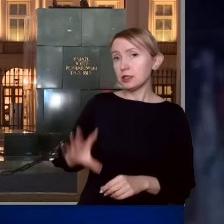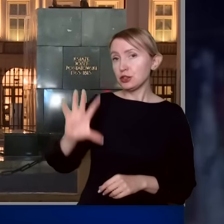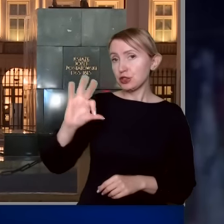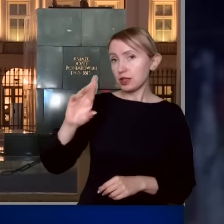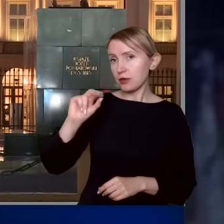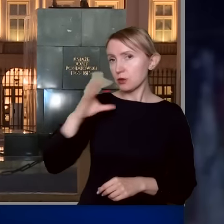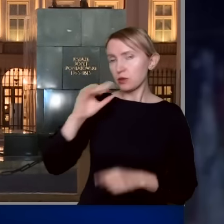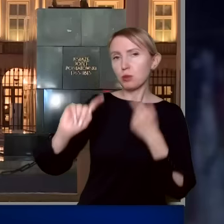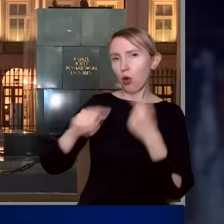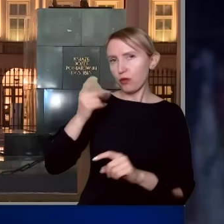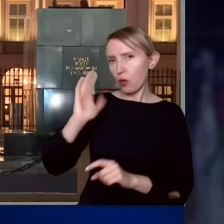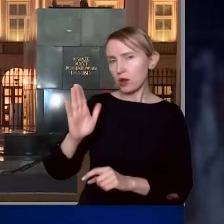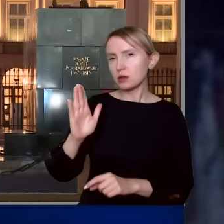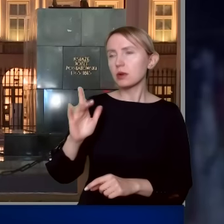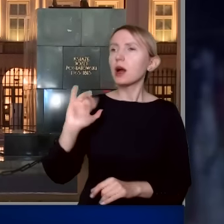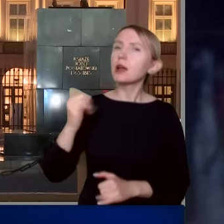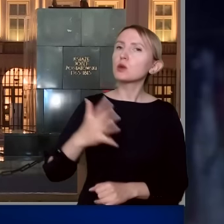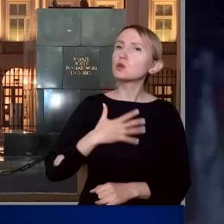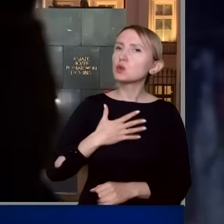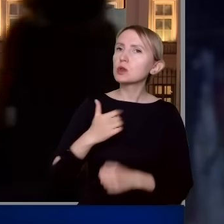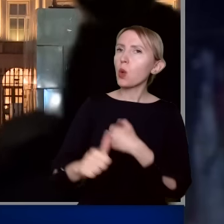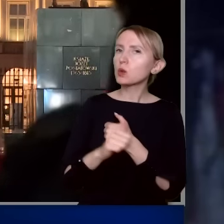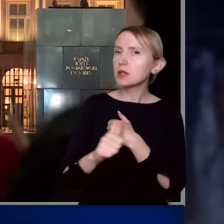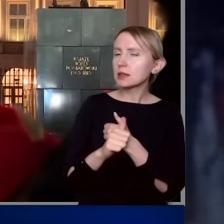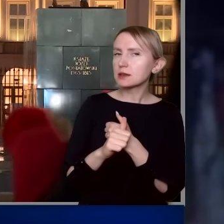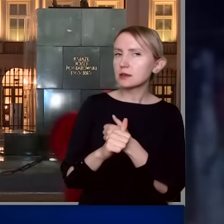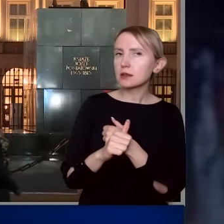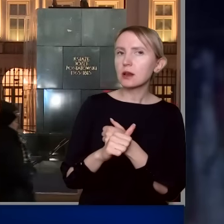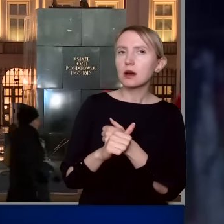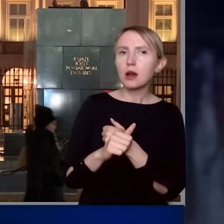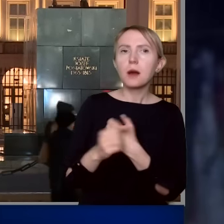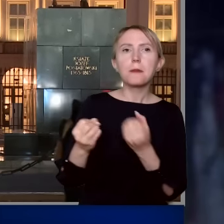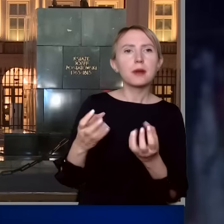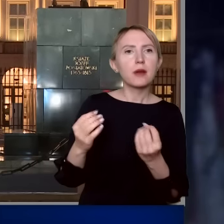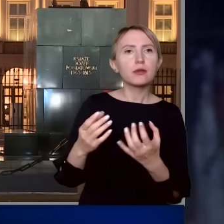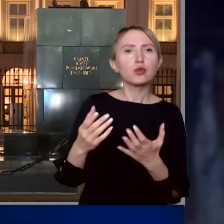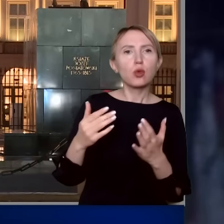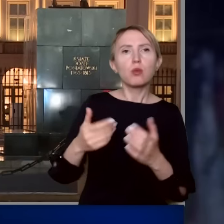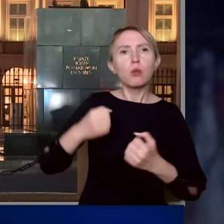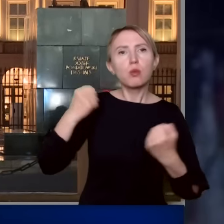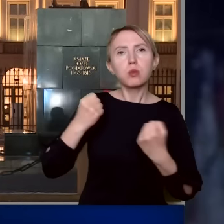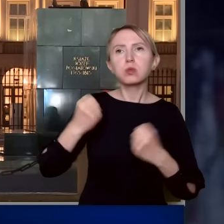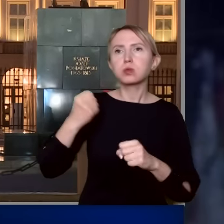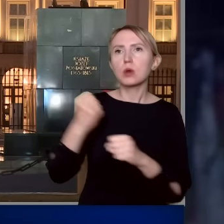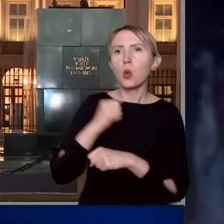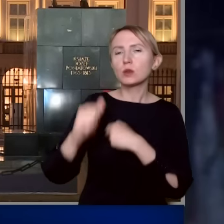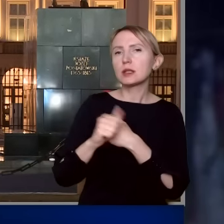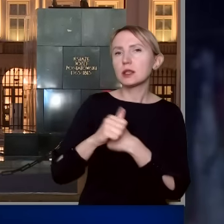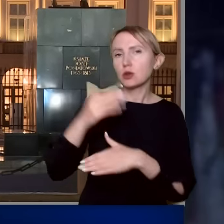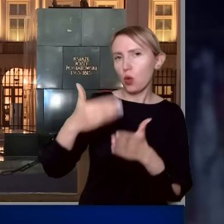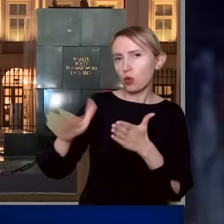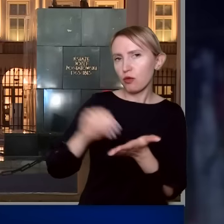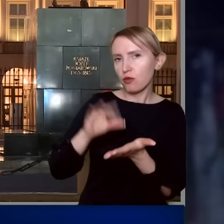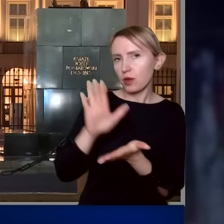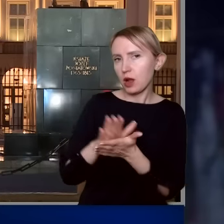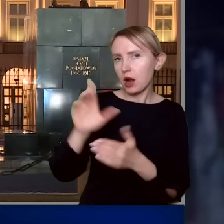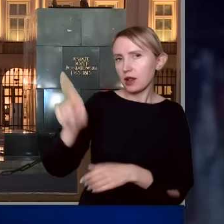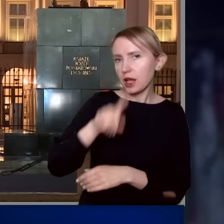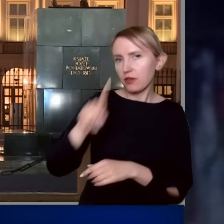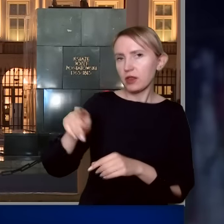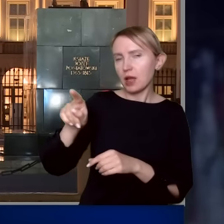pan się spodziewa? Po tym uzasadnieniu, zdaniem prawników, bardzo mocnym, logicznym i twardym uzasadnieniu odmowy wpisania likwidatorów